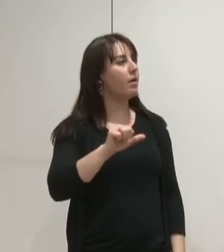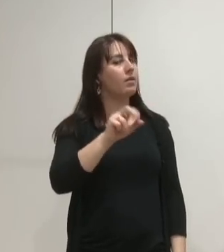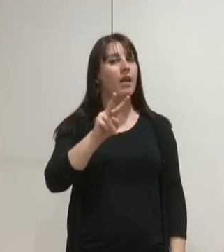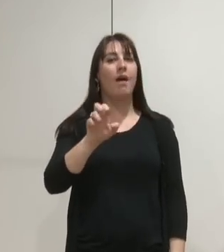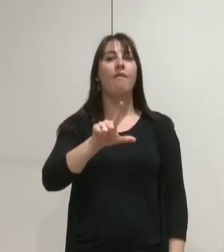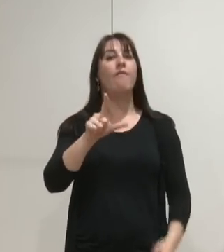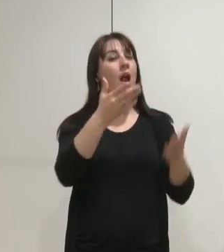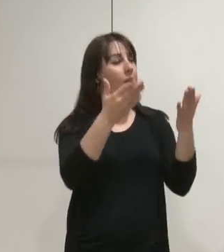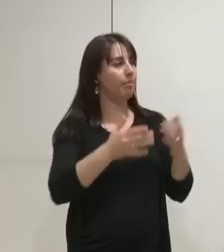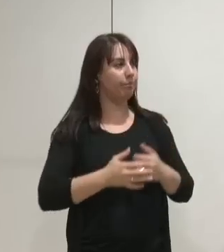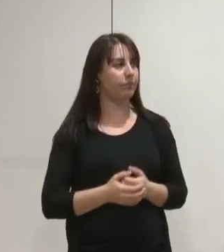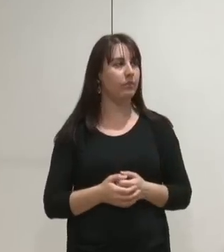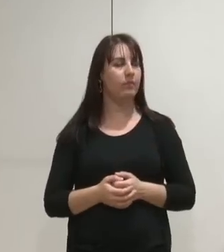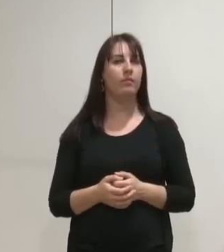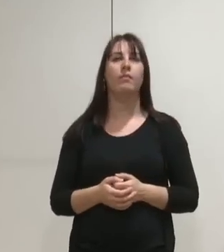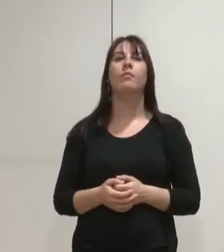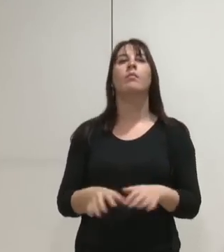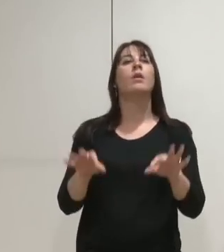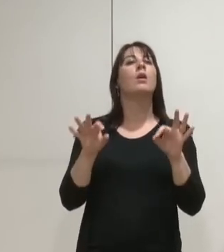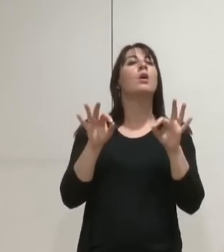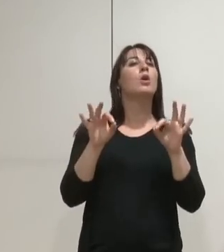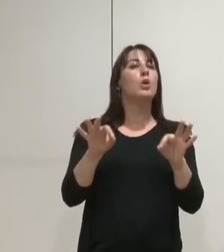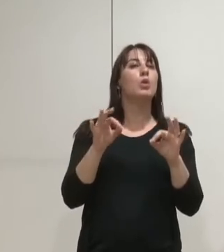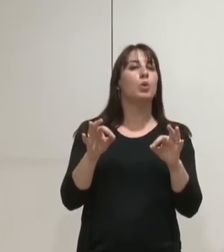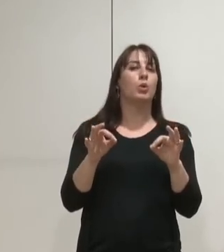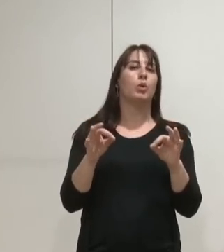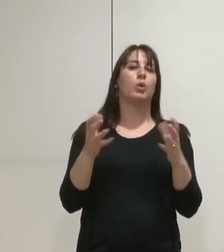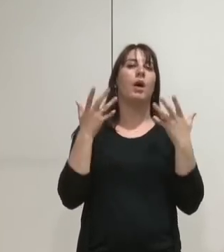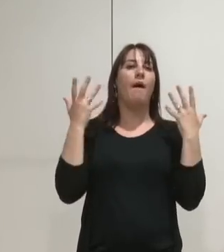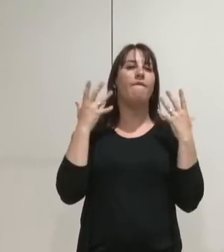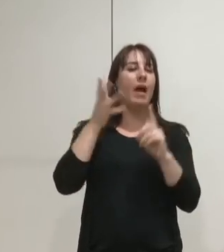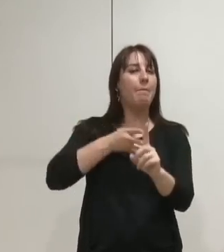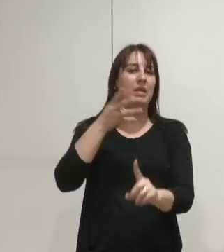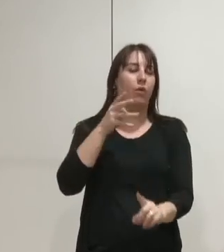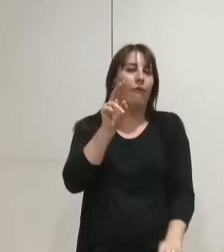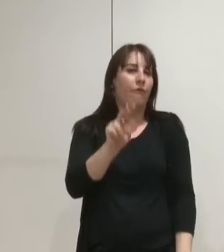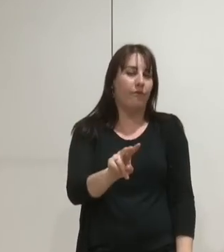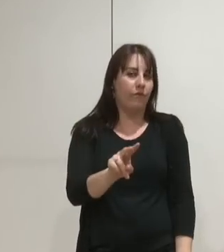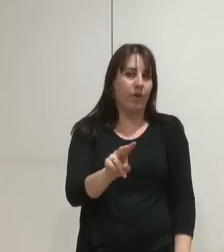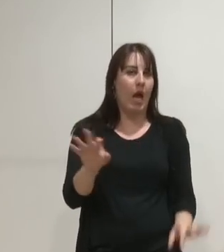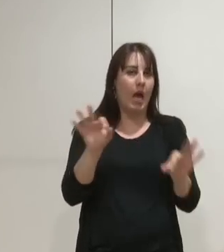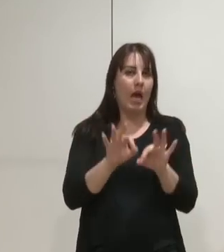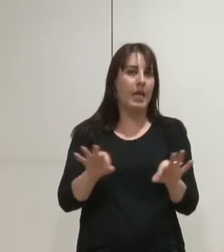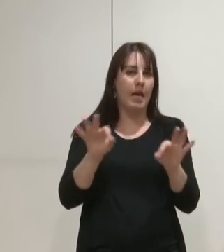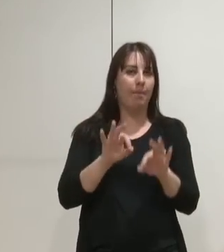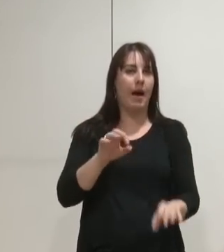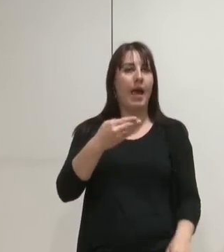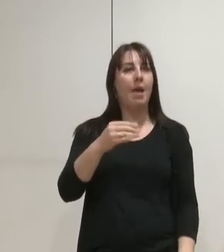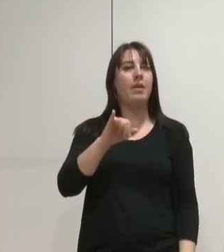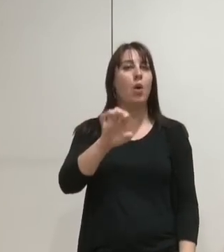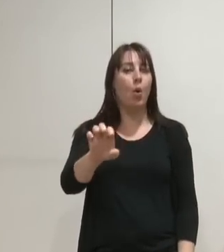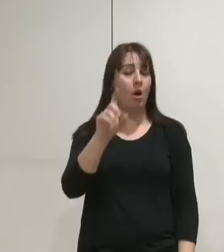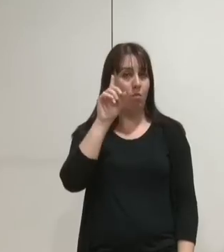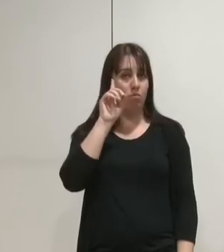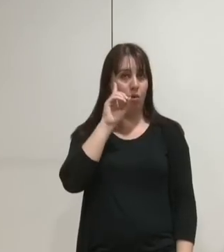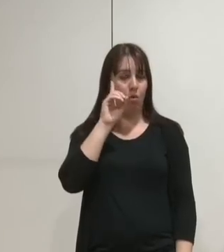remercie alors ce que vous évoquez effectivement sur les fris de mission je pense qu'il y a pas d'obstacle effectivement dans le cadre de la mie puisqu'elle est chargée